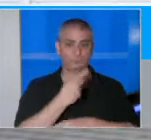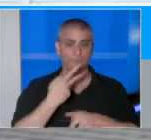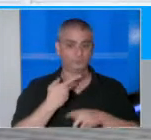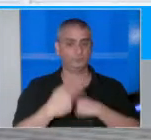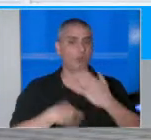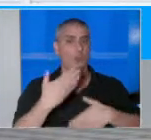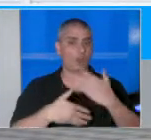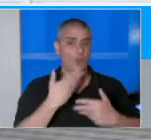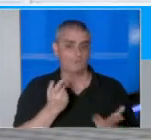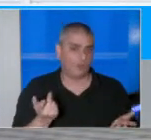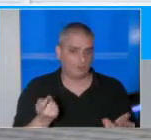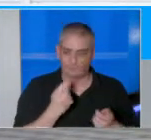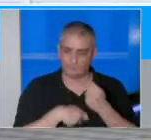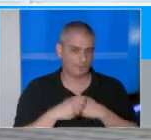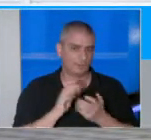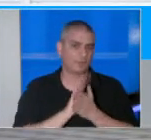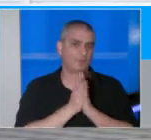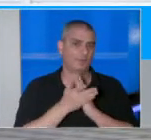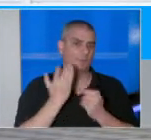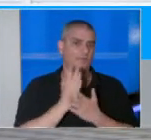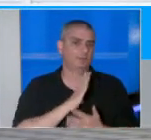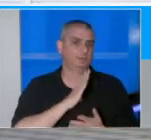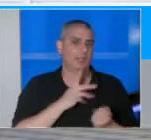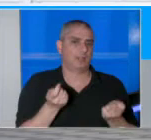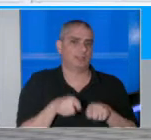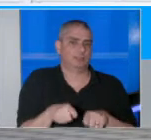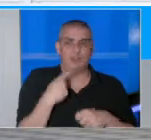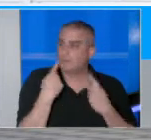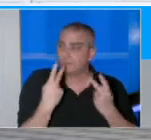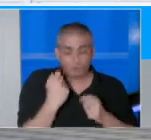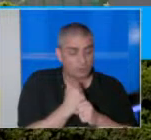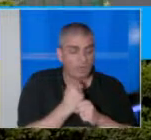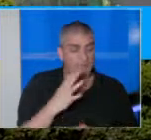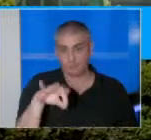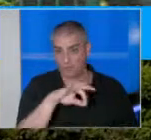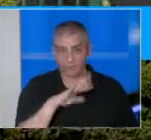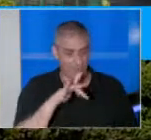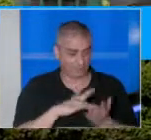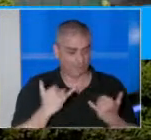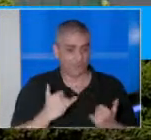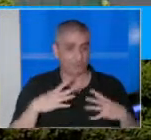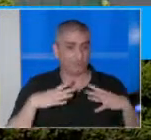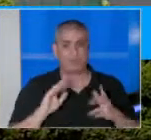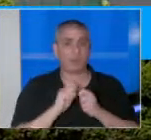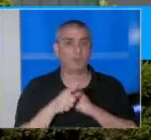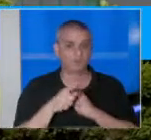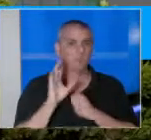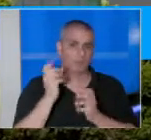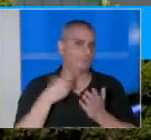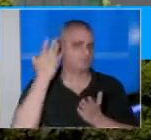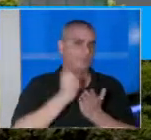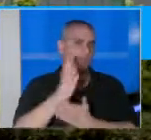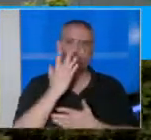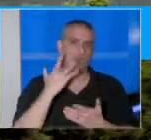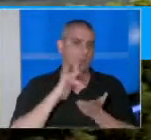האלה, העסקים האלה הופכים להיות עסקים בסכנת סגירה, שהמשמעות היא שהעובדים שלהם, שנמצאים כרגע בחל"ת, גם יפוטרו ולא